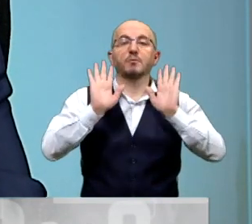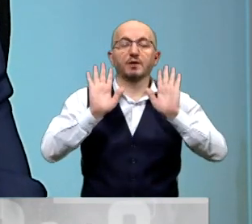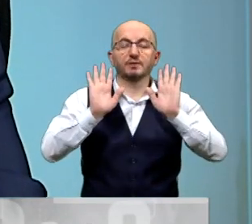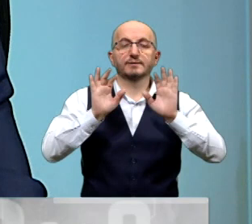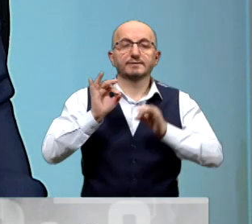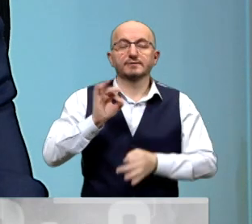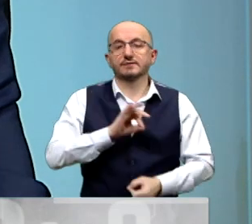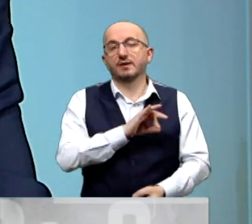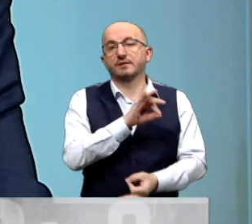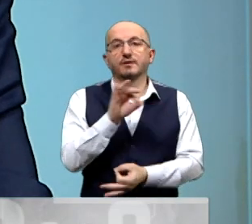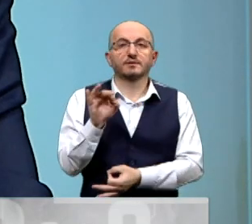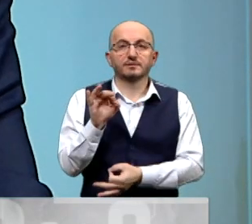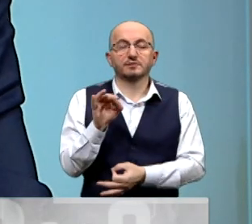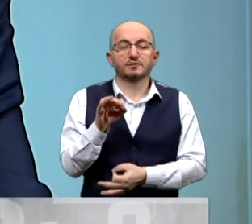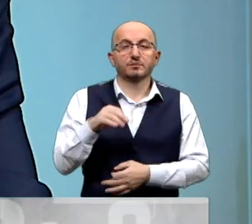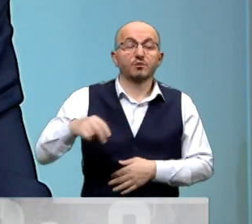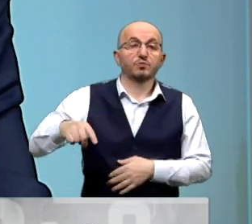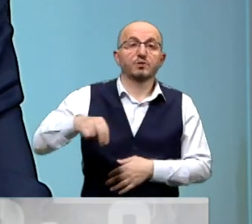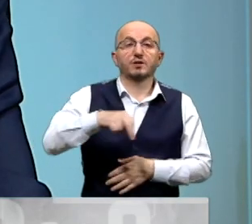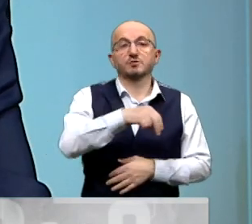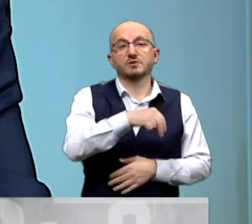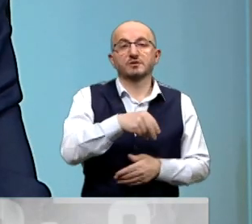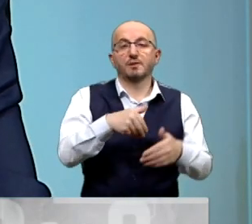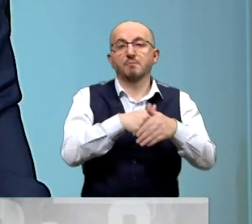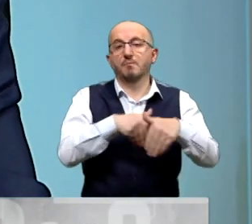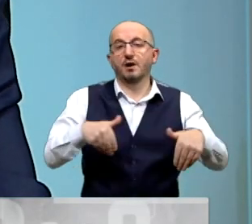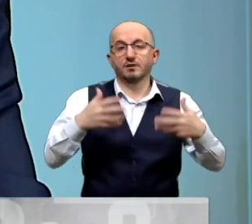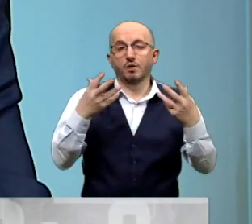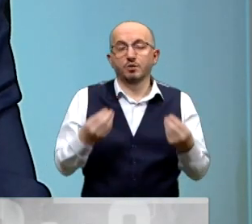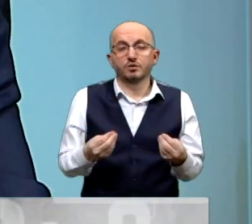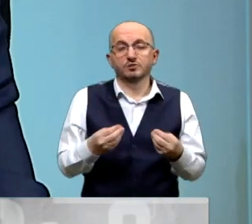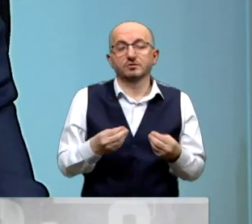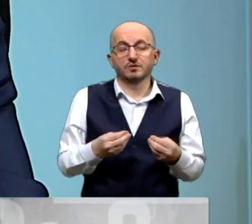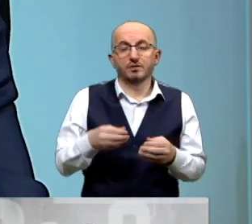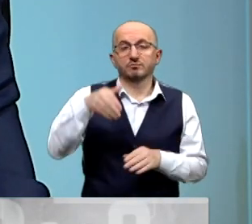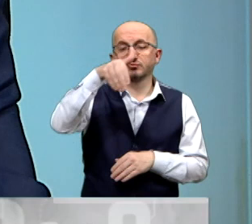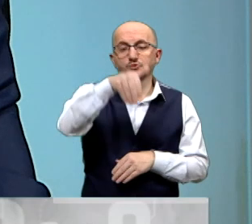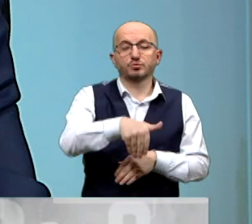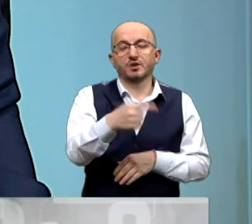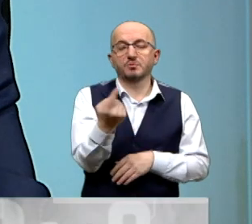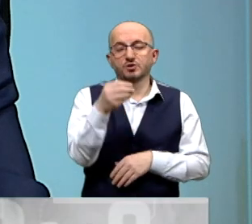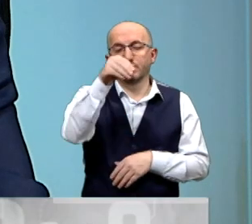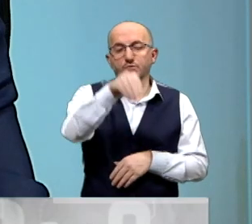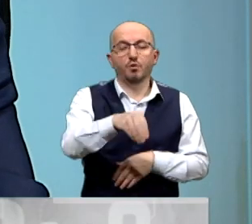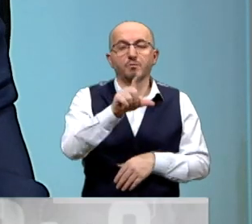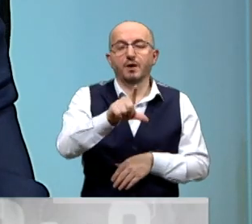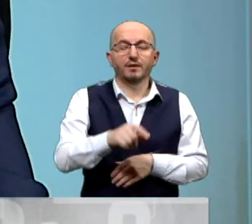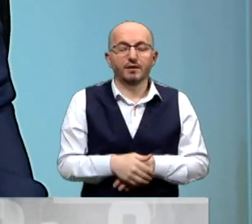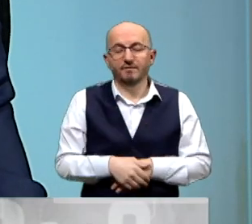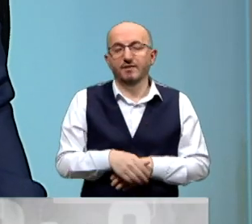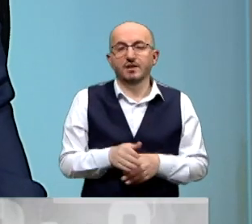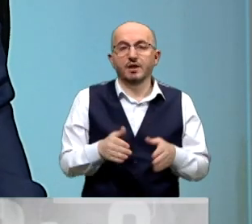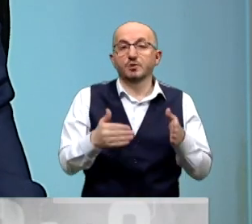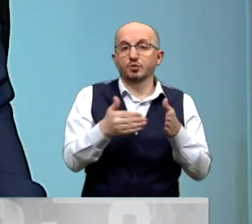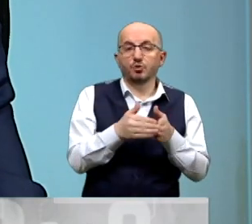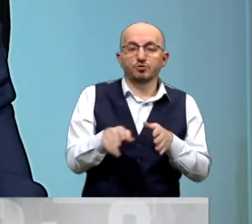insanların yani önünden geçmesine mani olacak işte bir sütre edinmeli veya bir işte köşeye